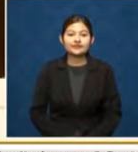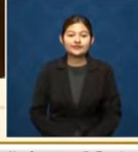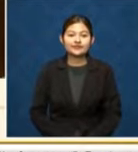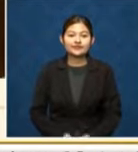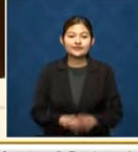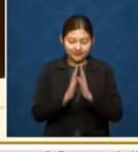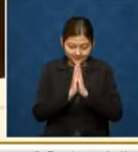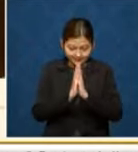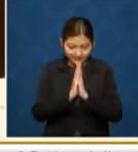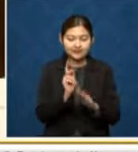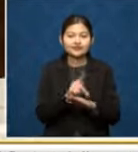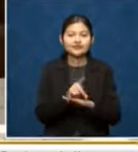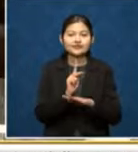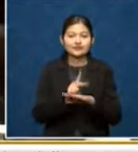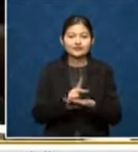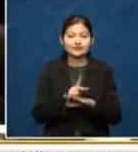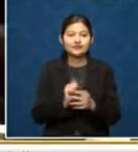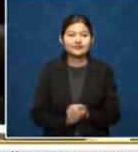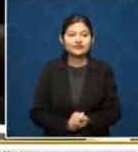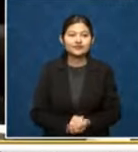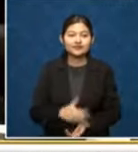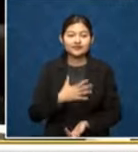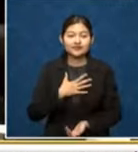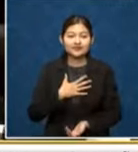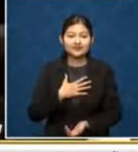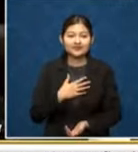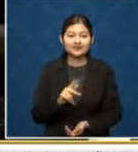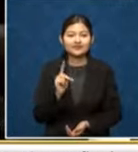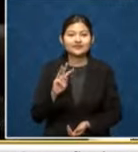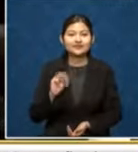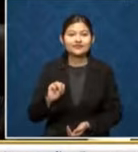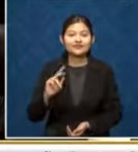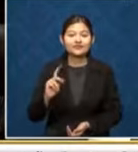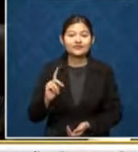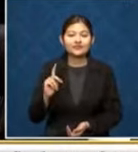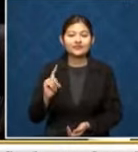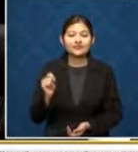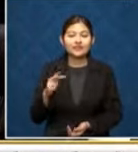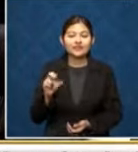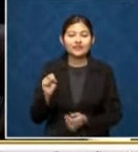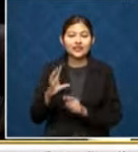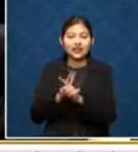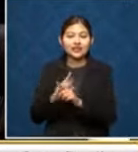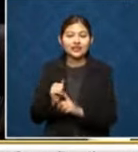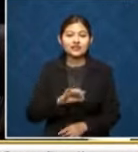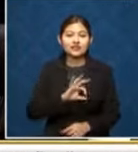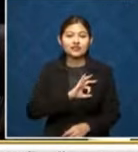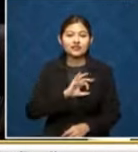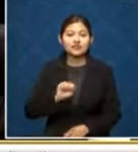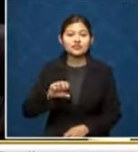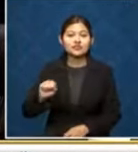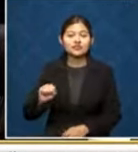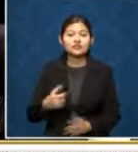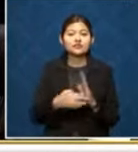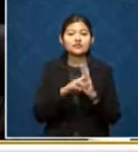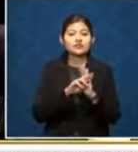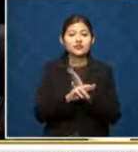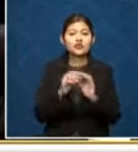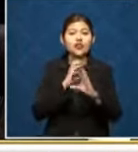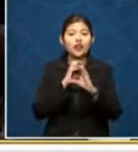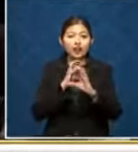เรียนประธานสภาผู้แทนราษฎรดิฉันกมลทัศน์กิติสุนทรสกุลผู้แทนราษฎรจังหวัดระยองเขต1พร